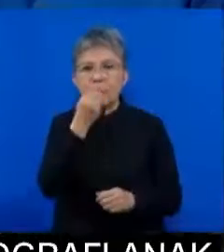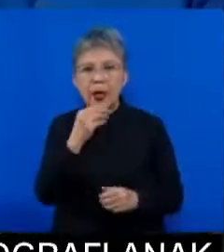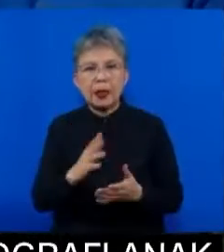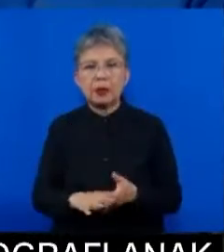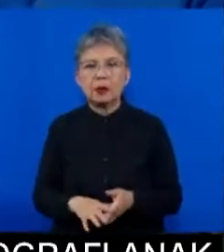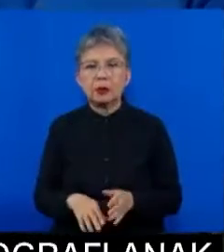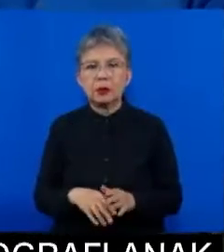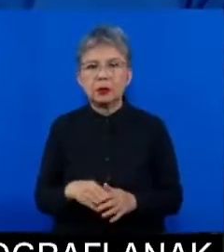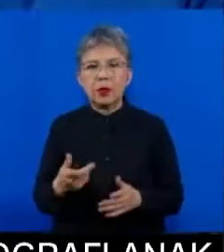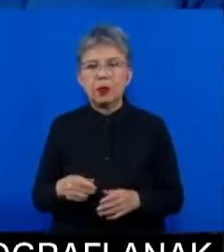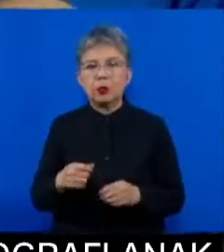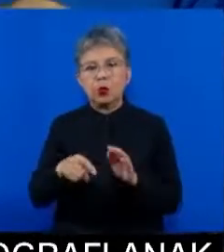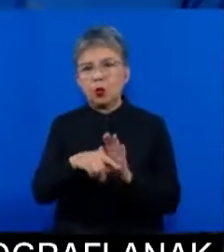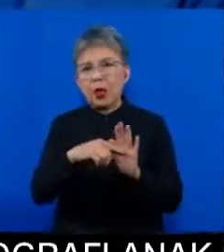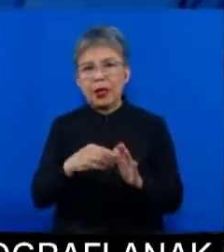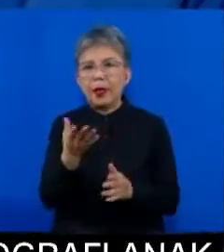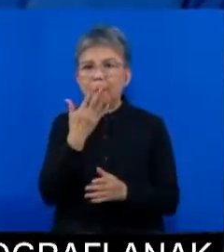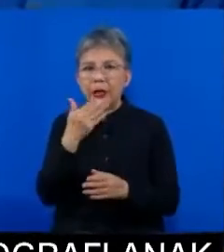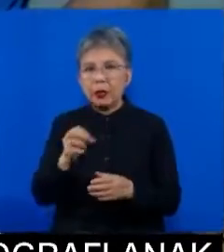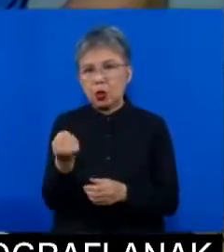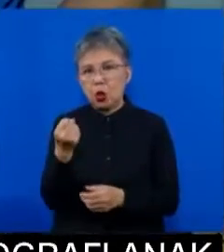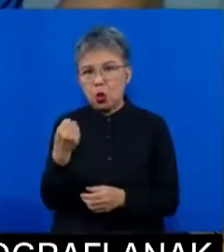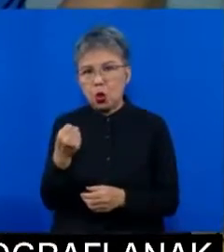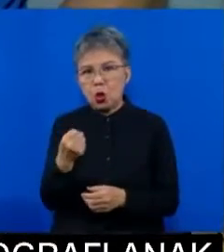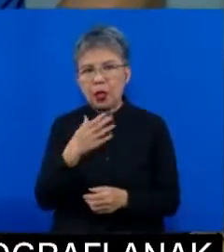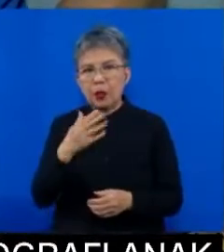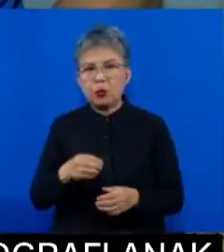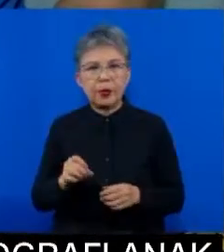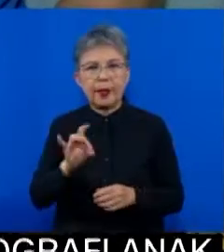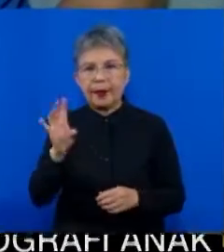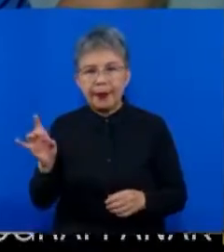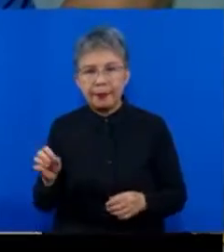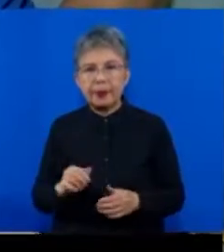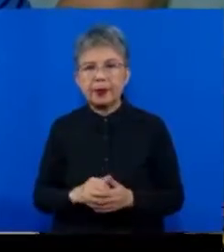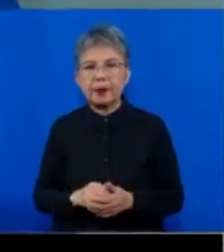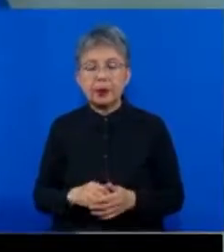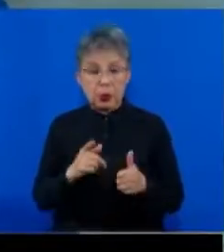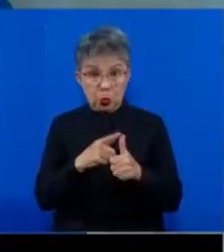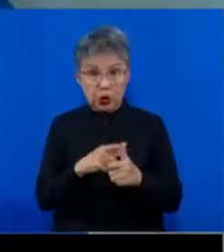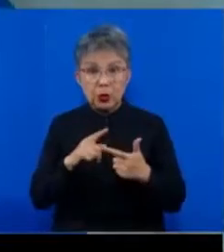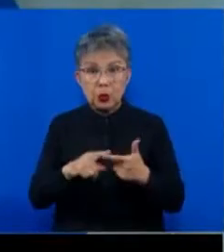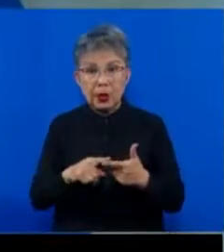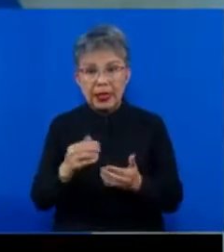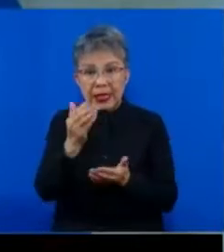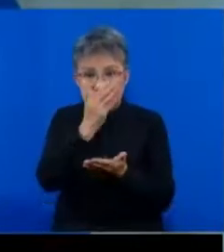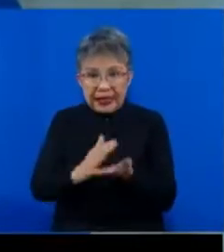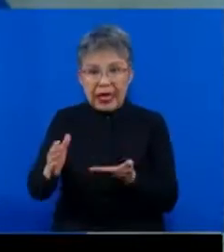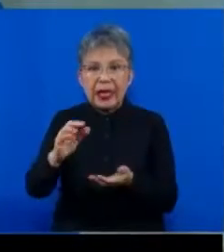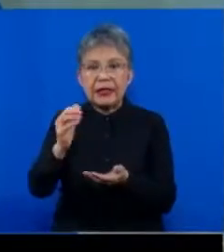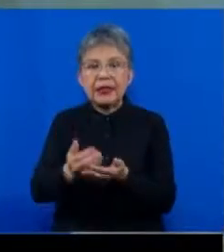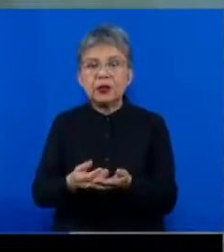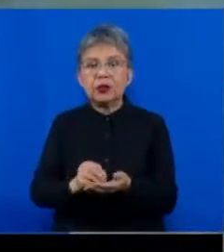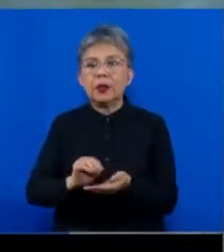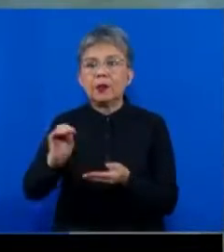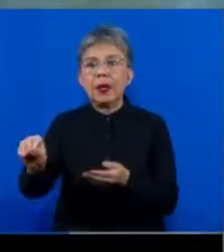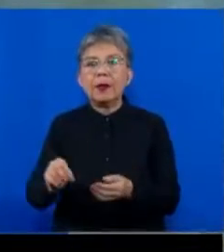tangga, seperti mengurangi membeli beras, telur, hingga kebutuhan pokok lainnya. Belum lagi, setengah gajinya harus digunakan